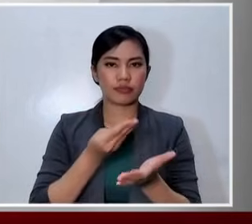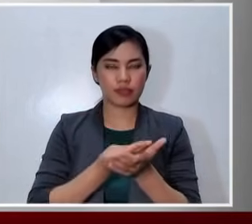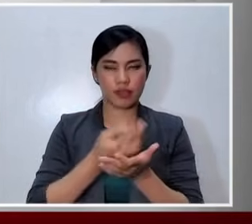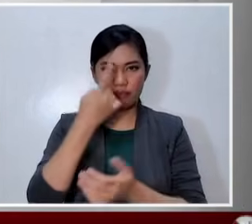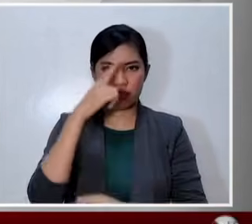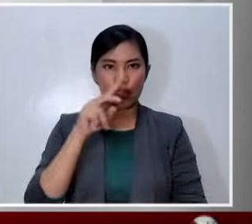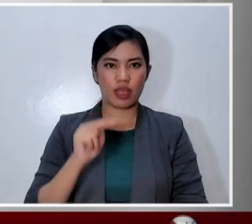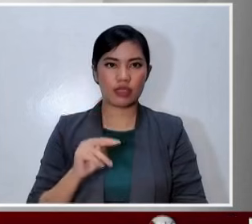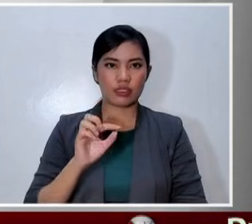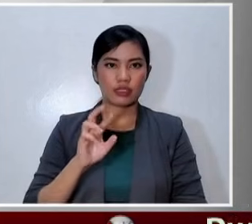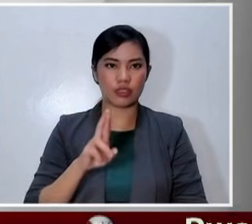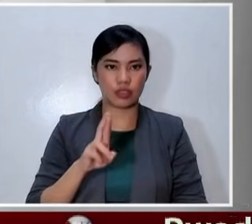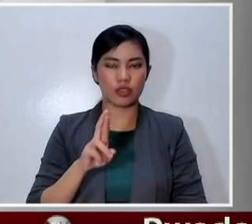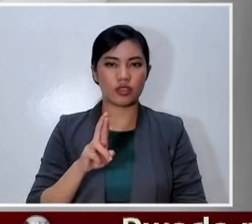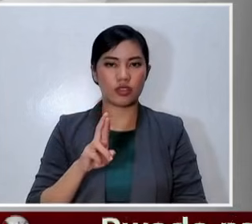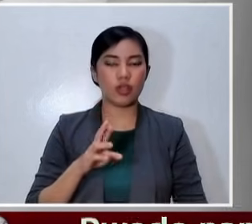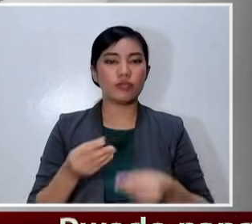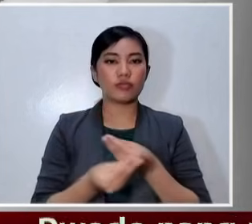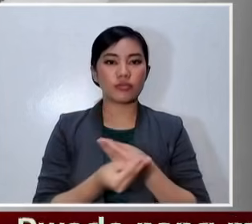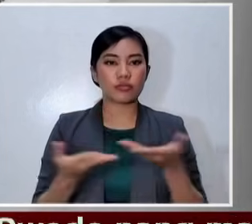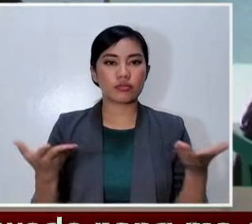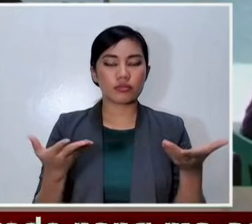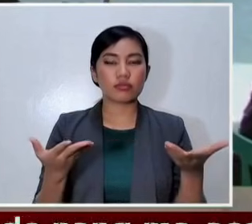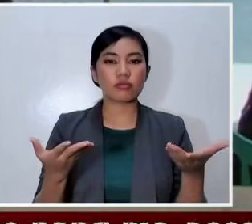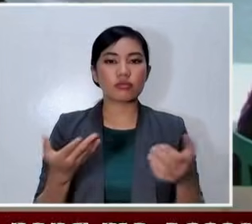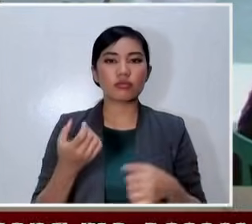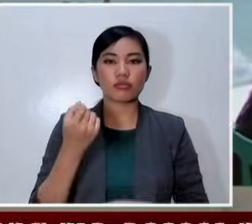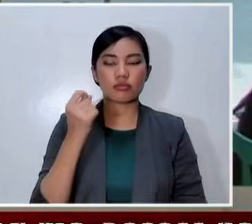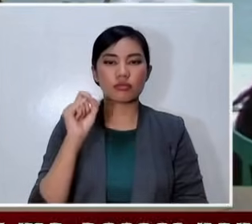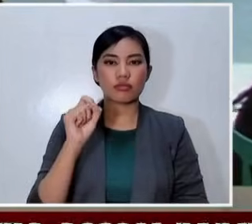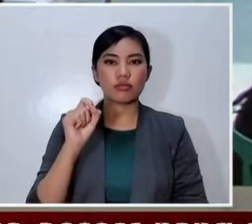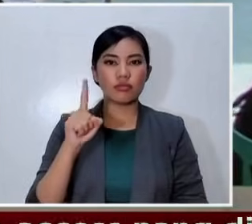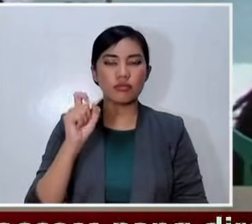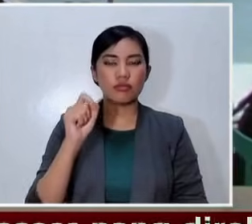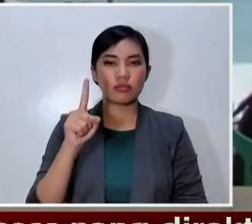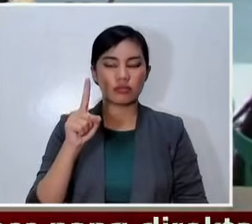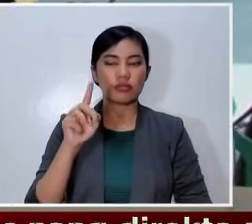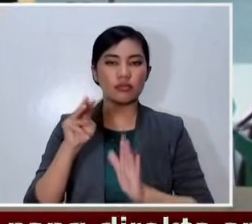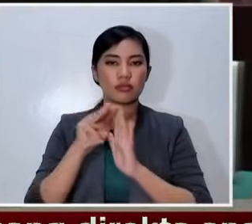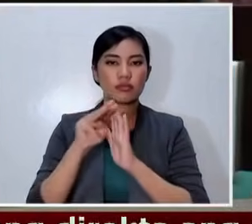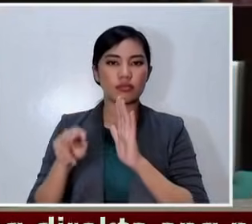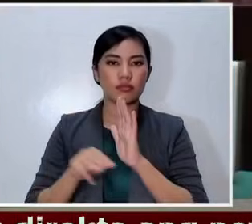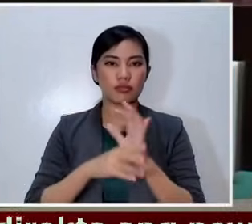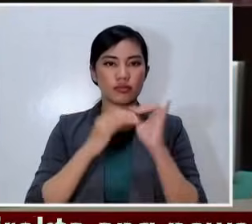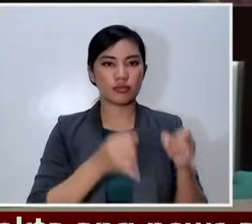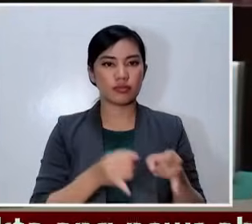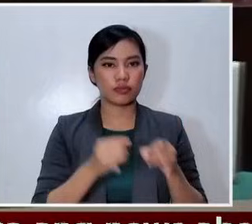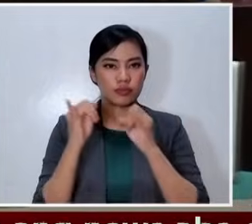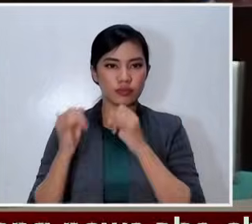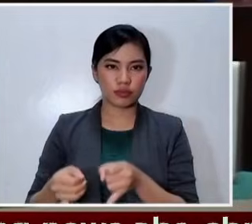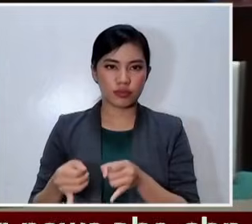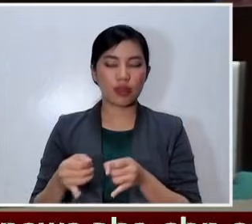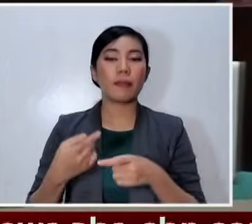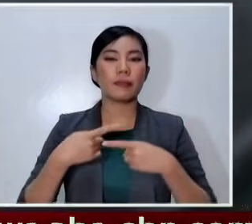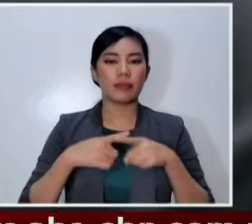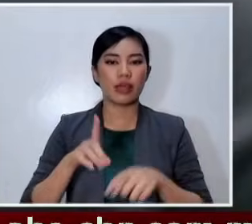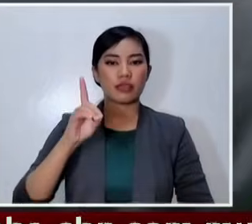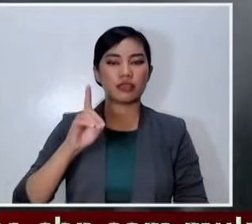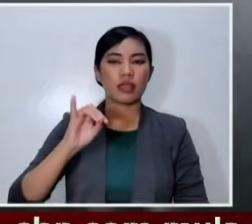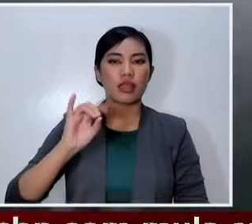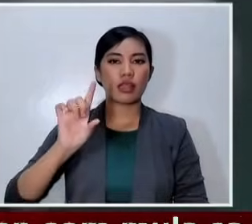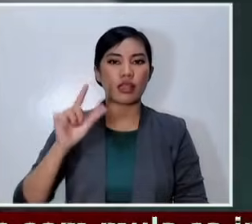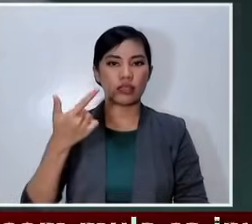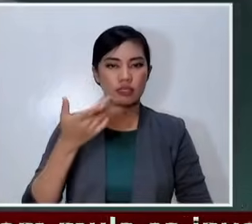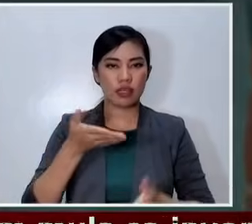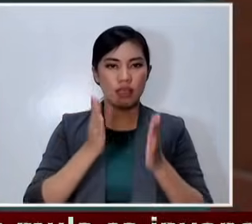sa halos 11 milyong individual. Pero pakiusap ng DILG, bigyan ang mga LGU ng panahon